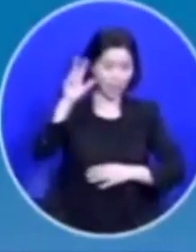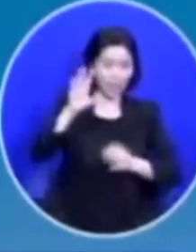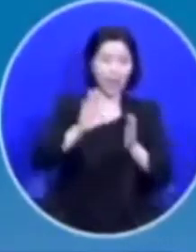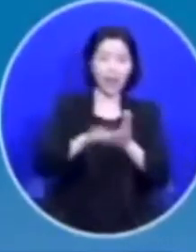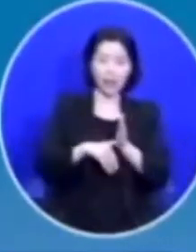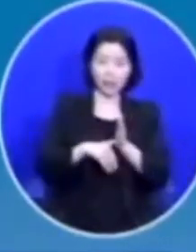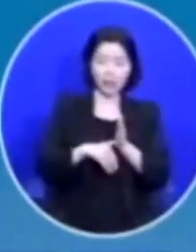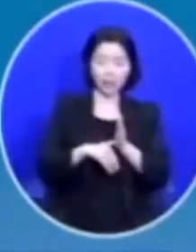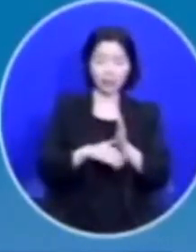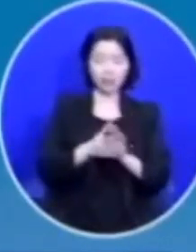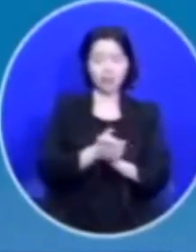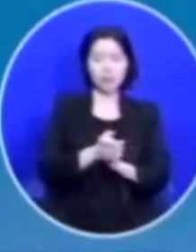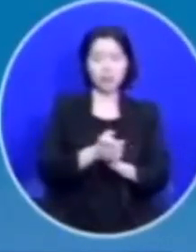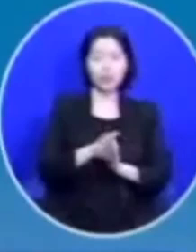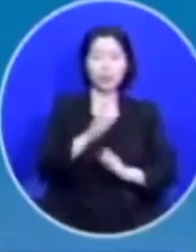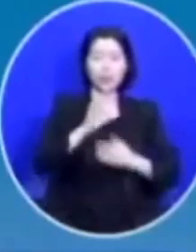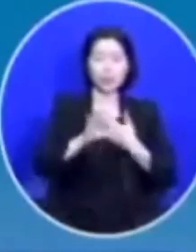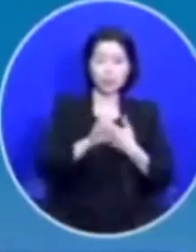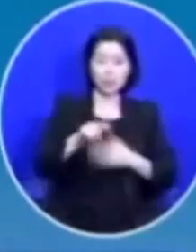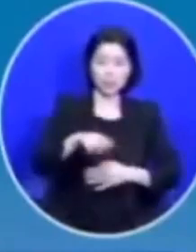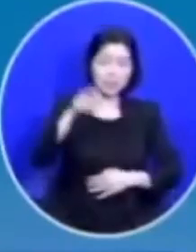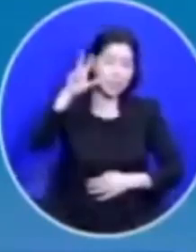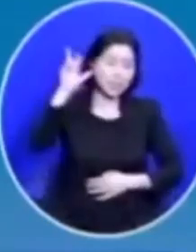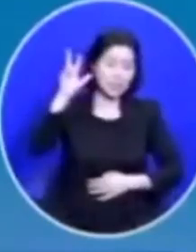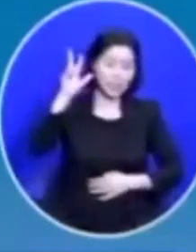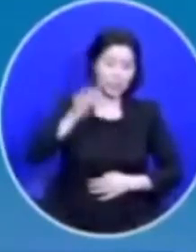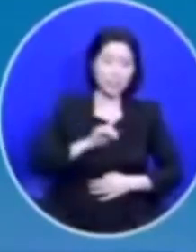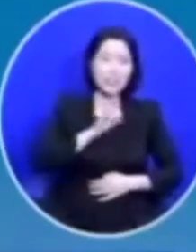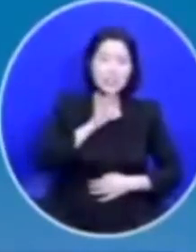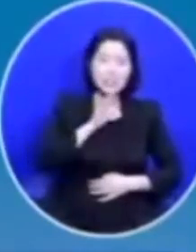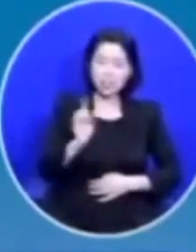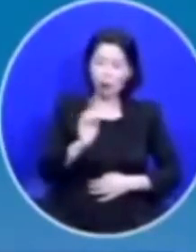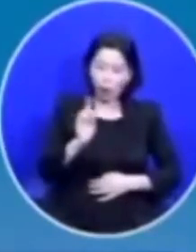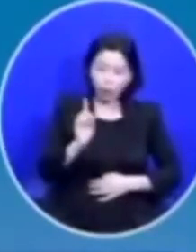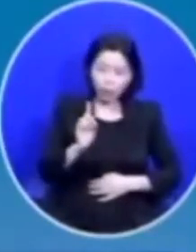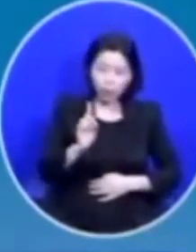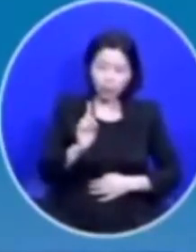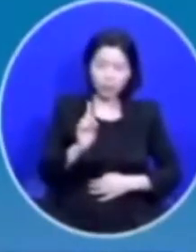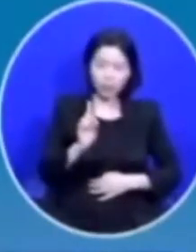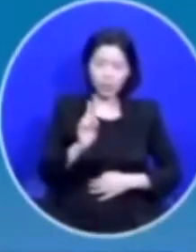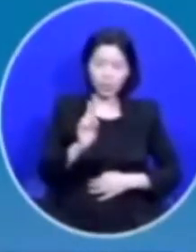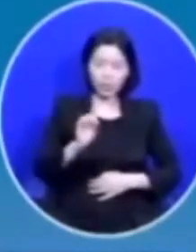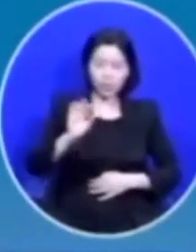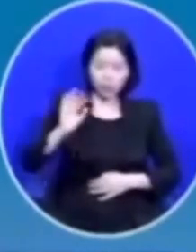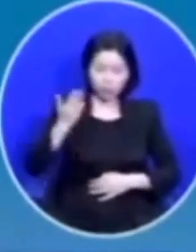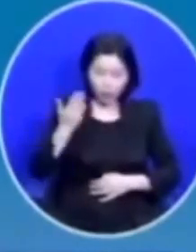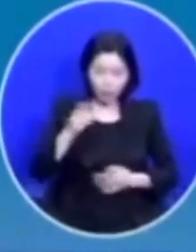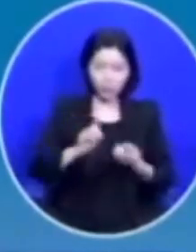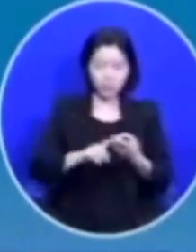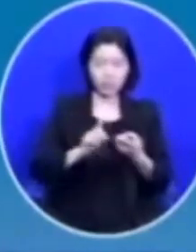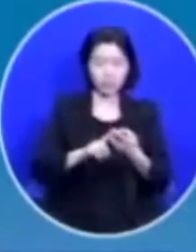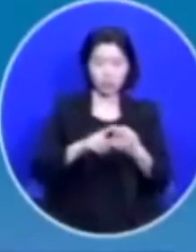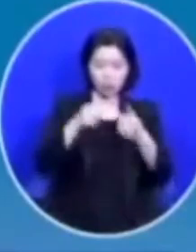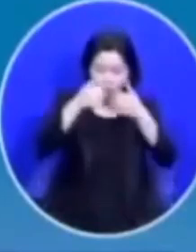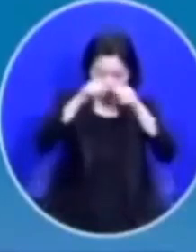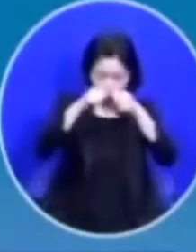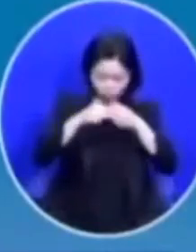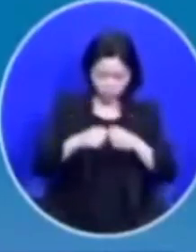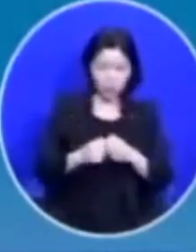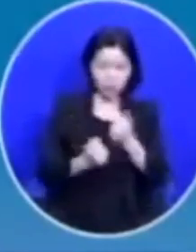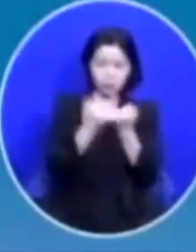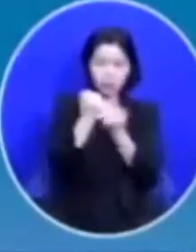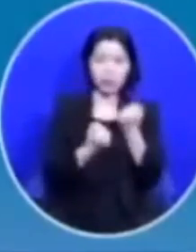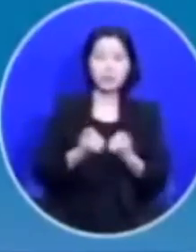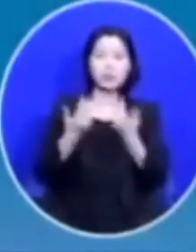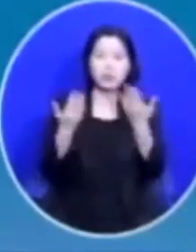오면 그러면 이 서약이 실제 어떤 상황에서 되어지는 것인지를 구체적으로 설명해